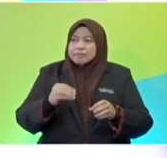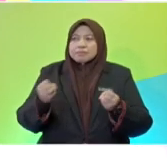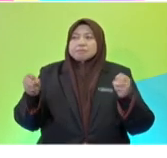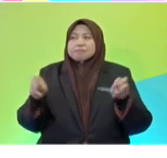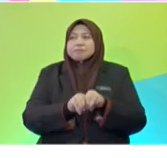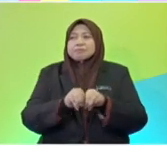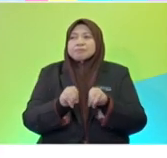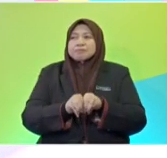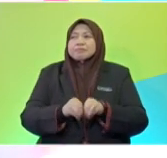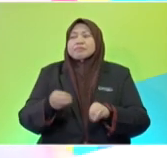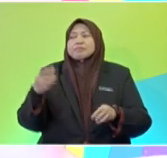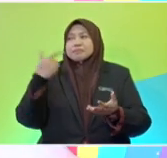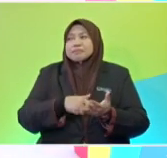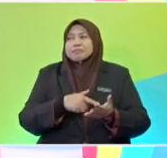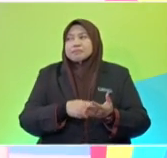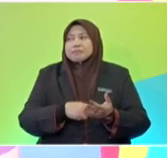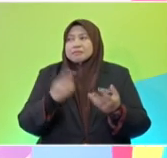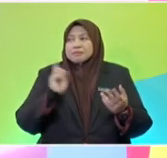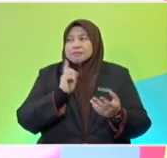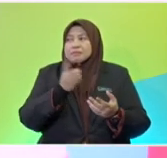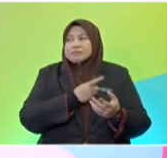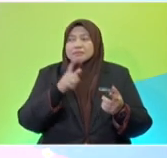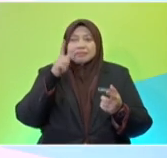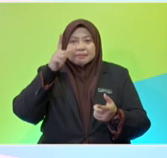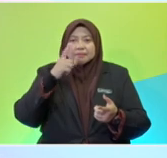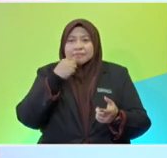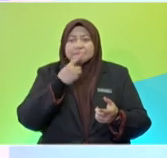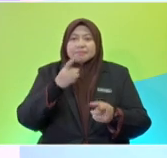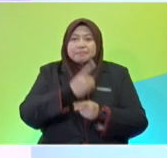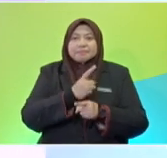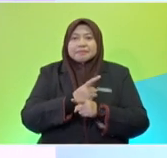kita lihat siapa yang tepat di sini ada dua kesalahan